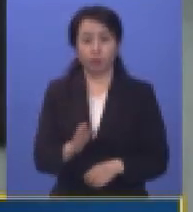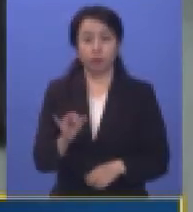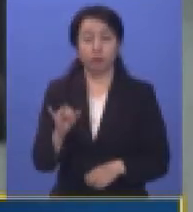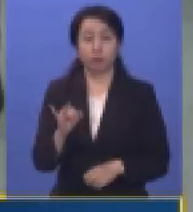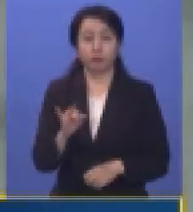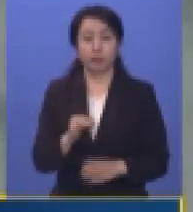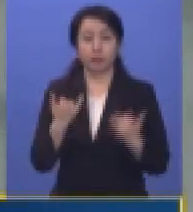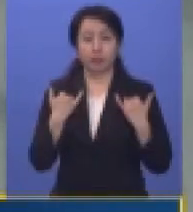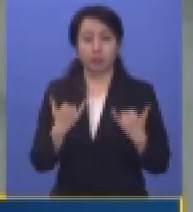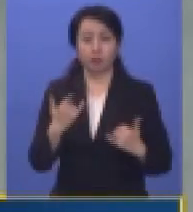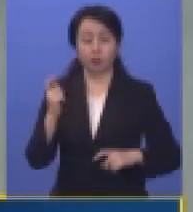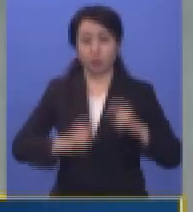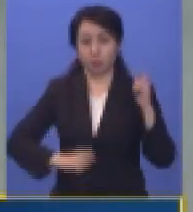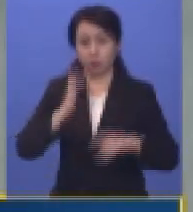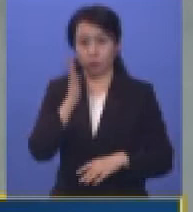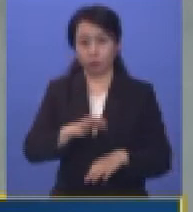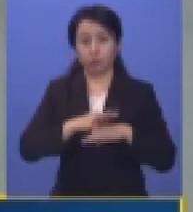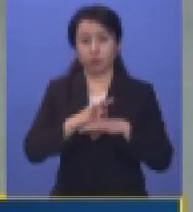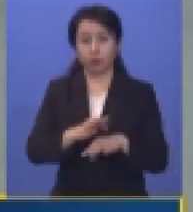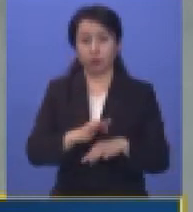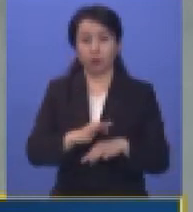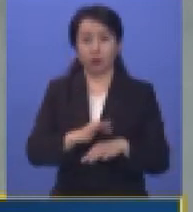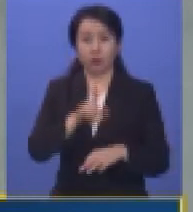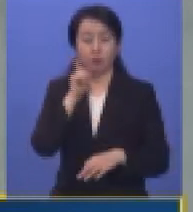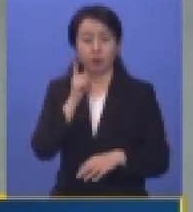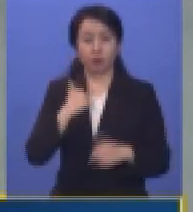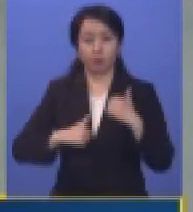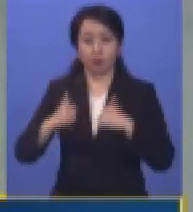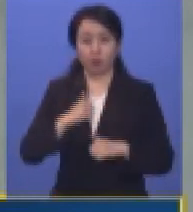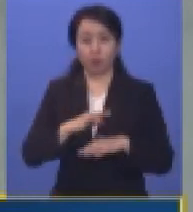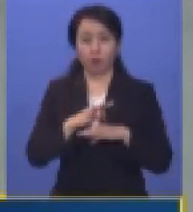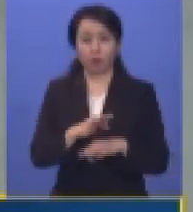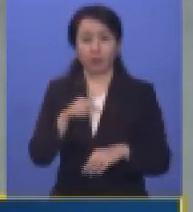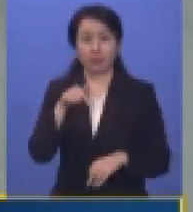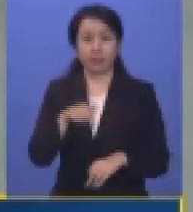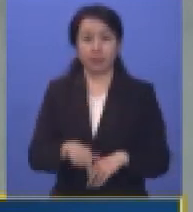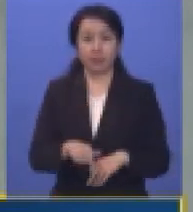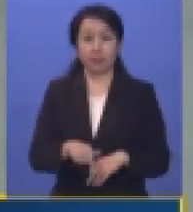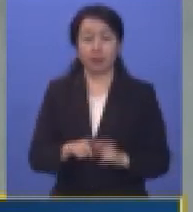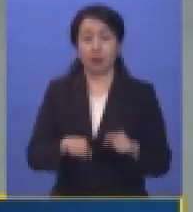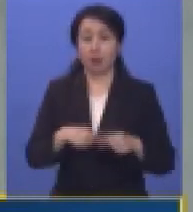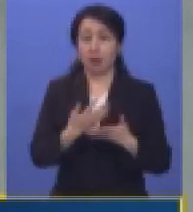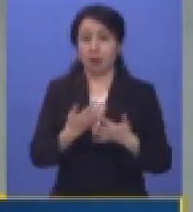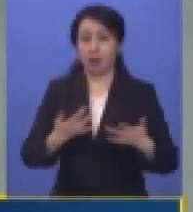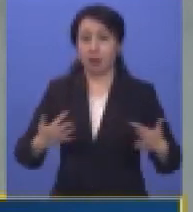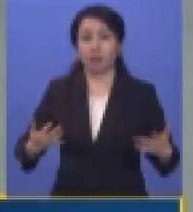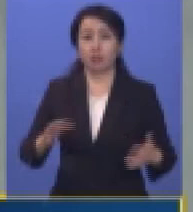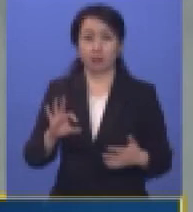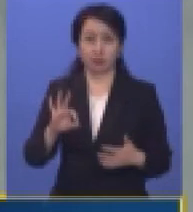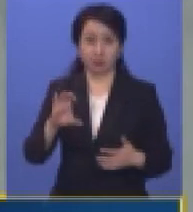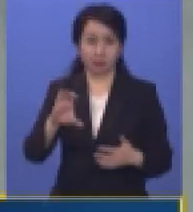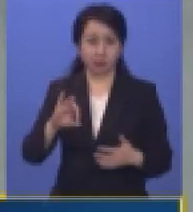сегодня слет проводим. Идет полная прокачка наших молодых педагогов. Здесь и разного предмета,